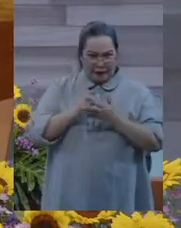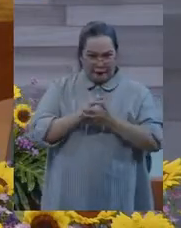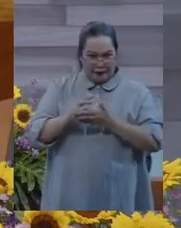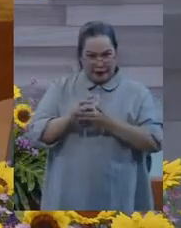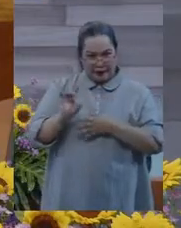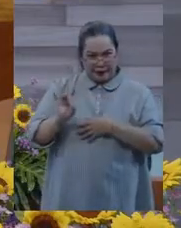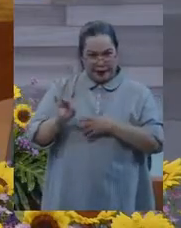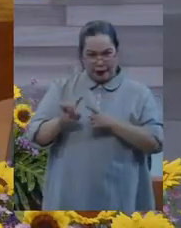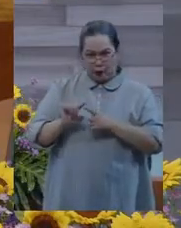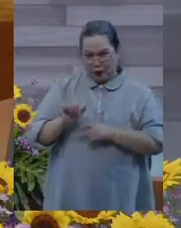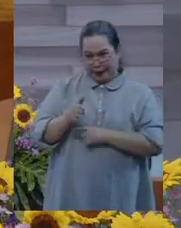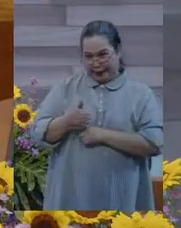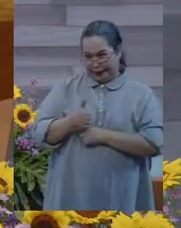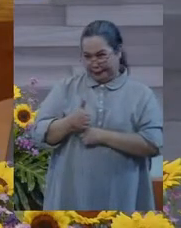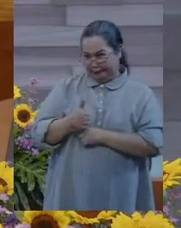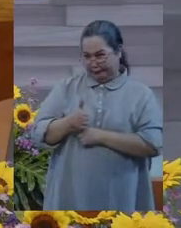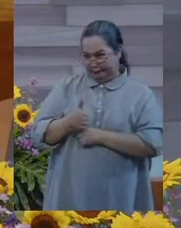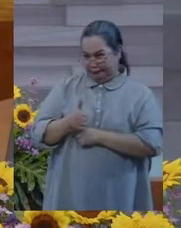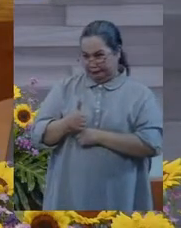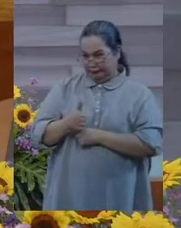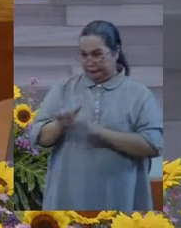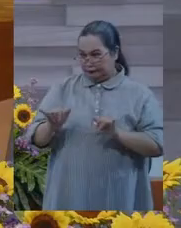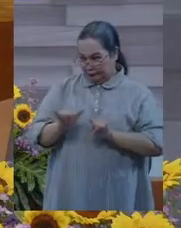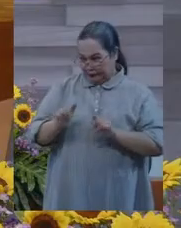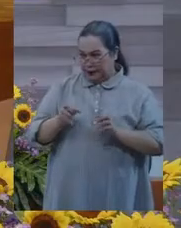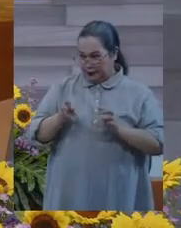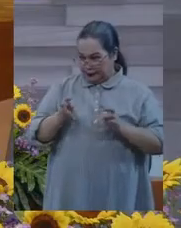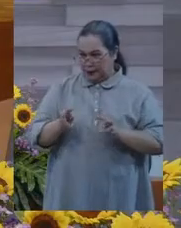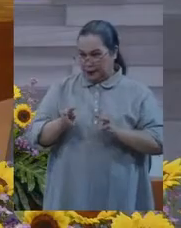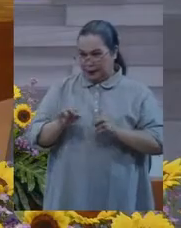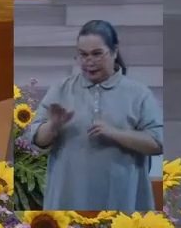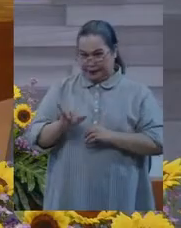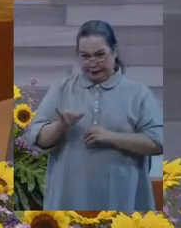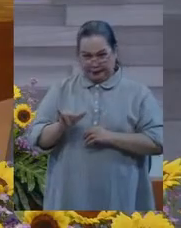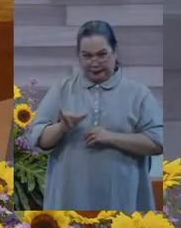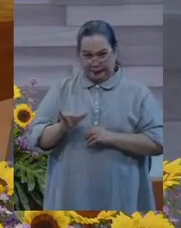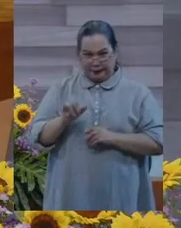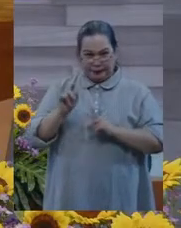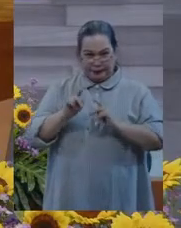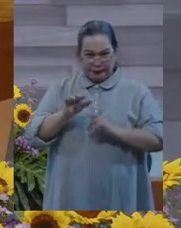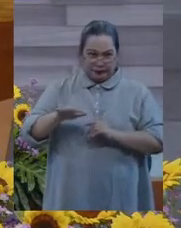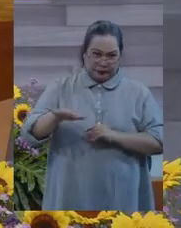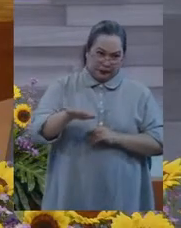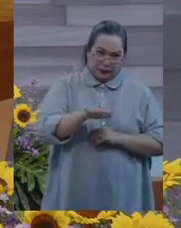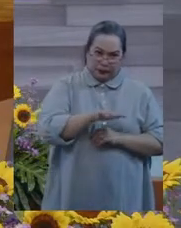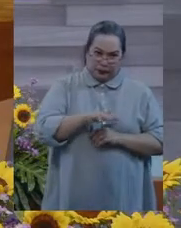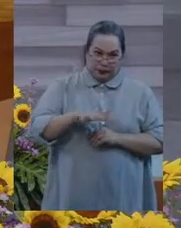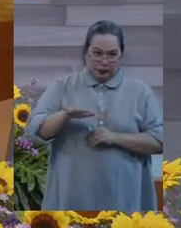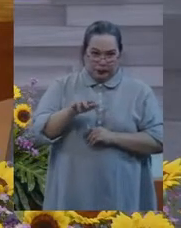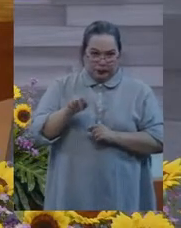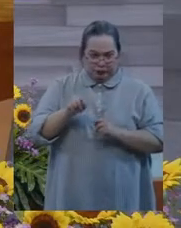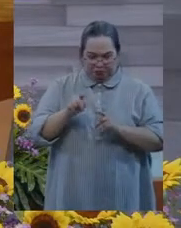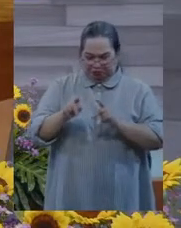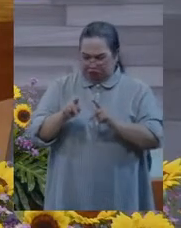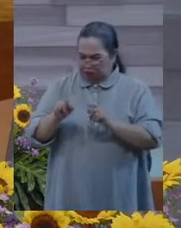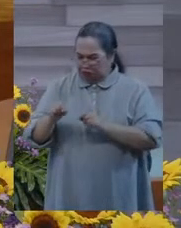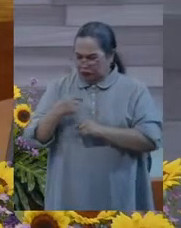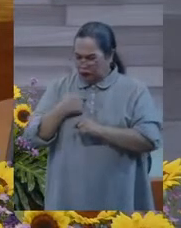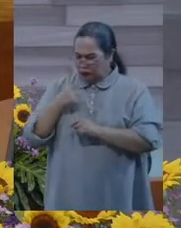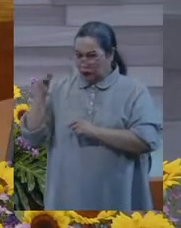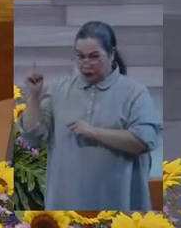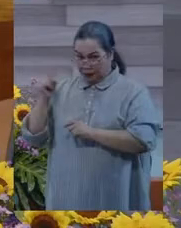10. Yet in like manner, these people also. So tinutukoy